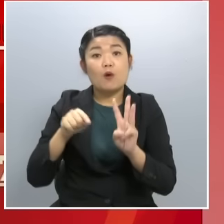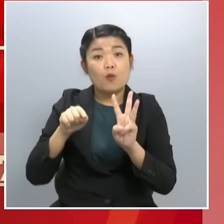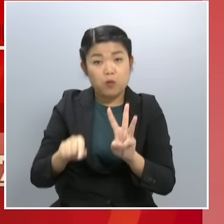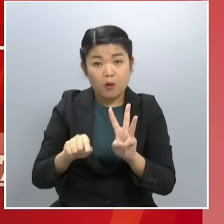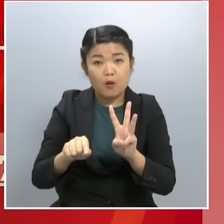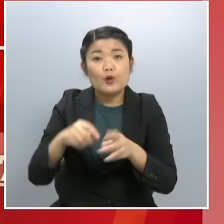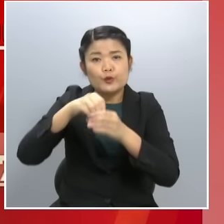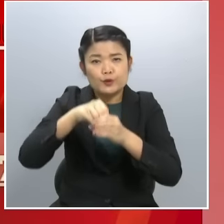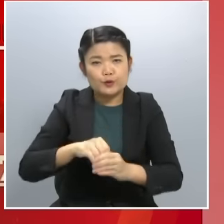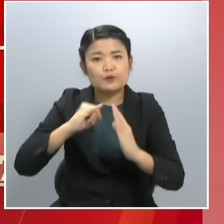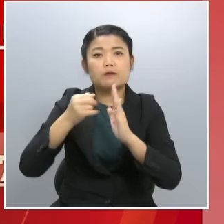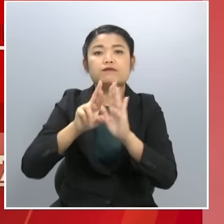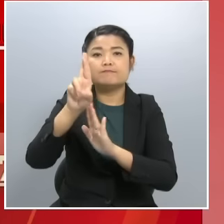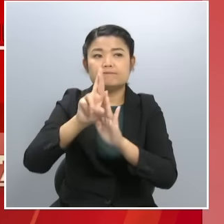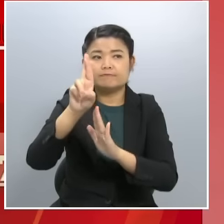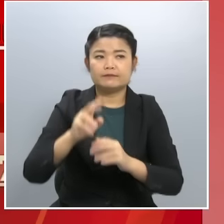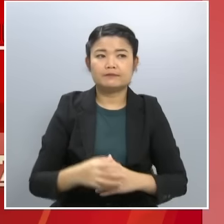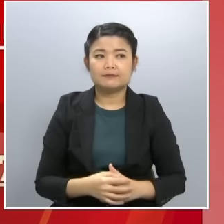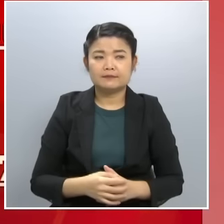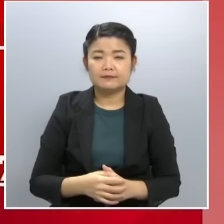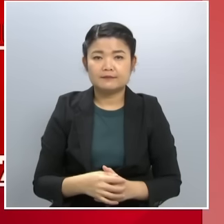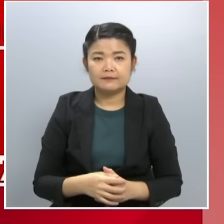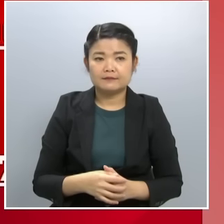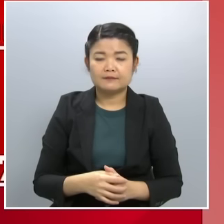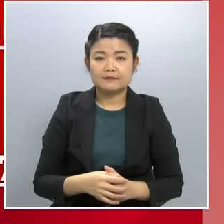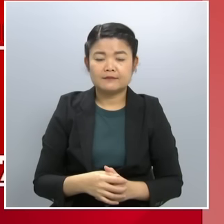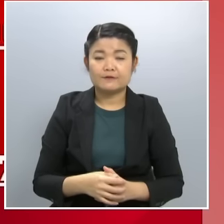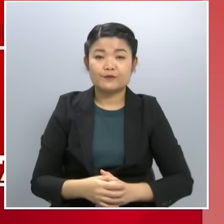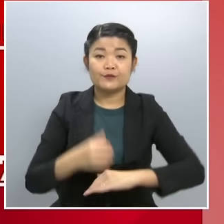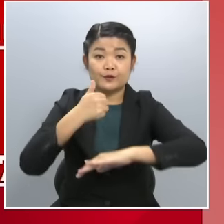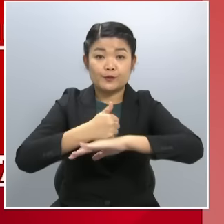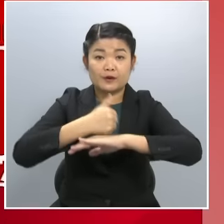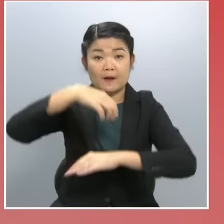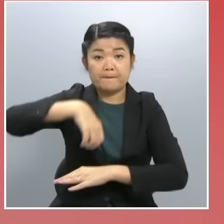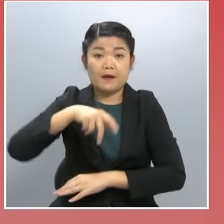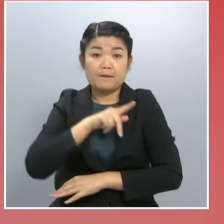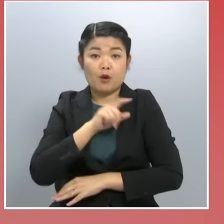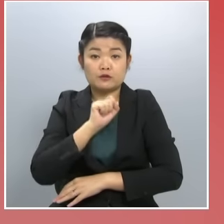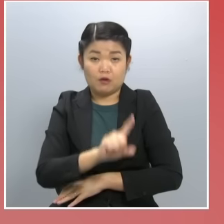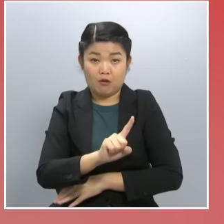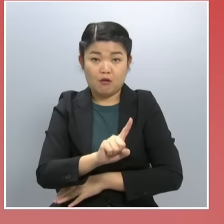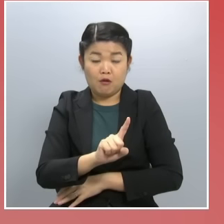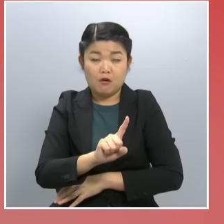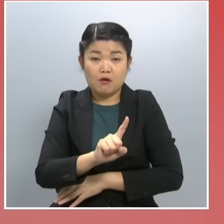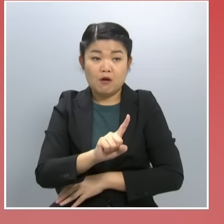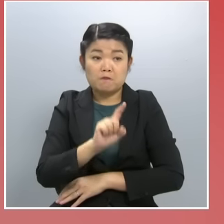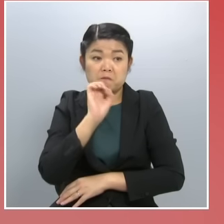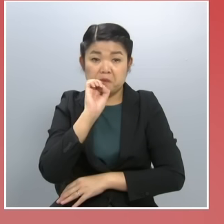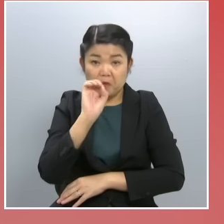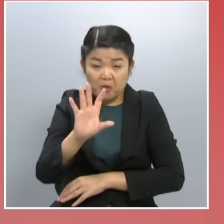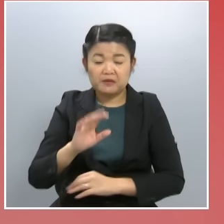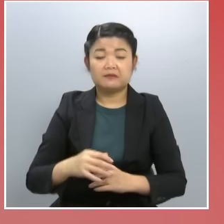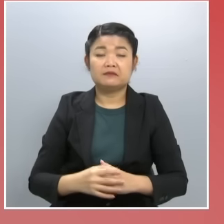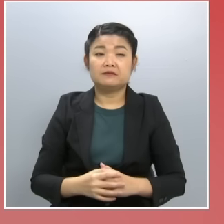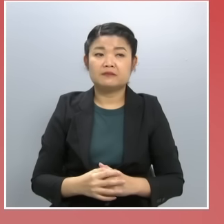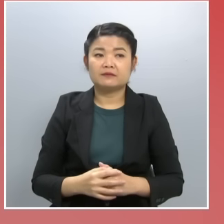จังหวัดเชียงรายนะครับท่านผู้ชมได้ทราบต่อมาจากผู้อำนวยการพ.ศอินทพรจันทร์เอี่ยมบอนะครับท่านผู้ชมประเด็นกรณี